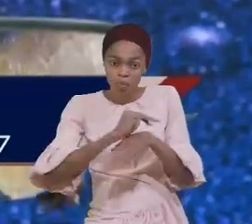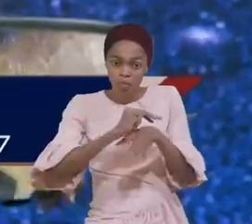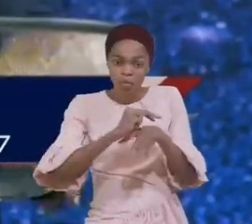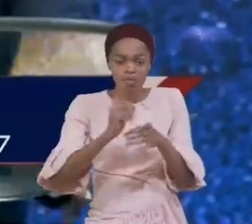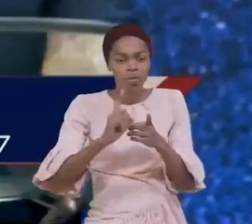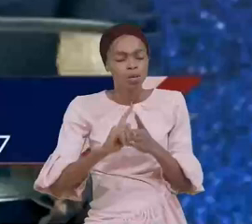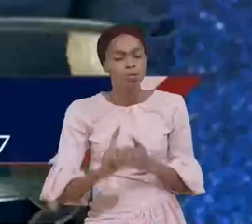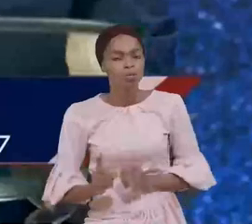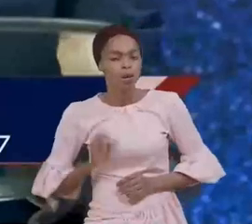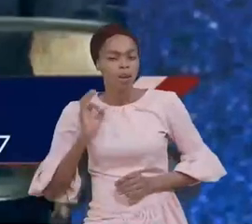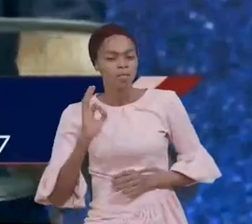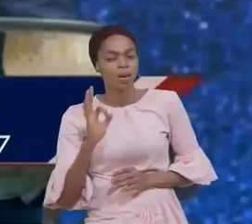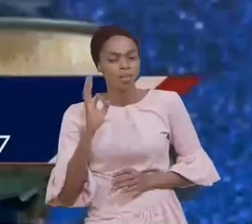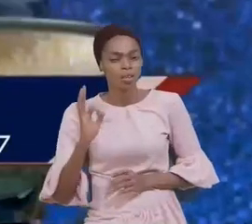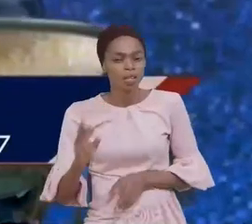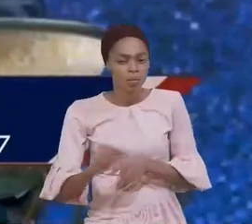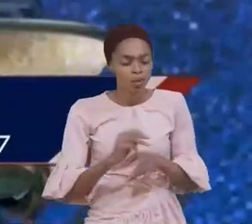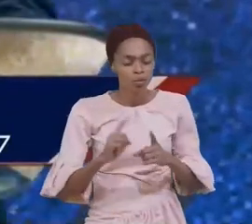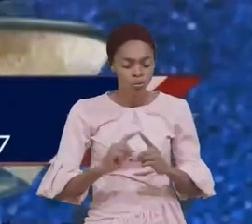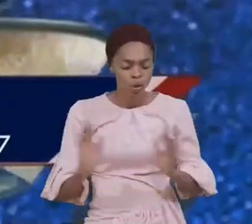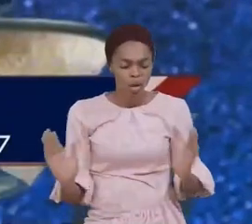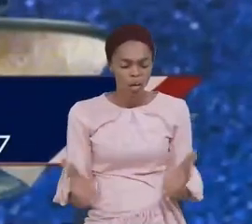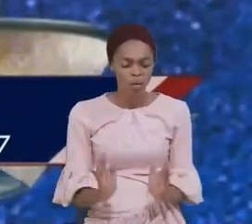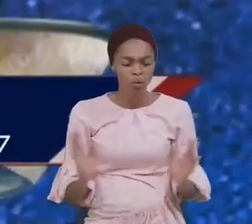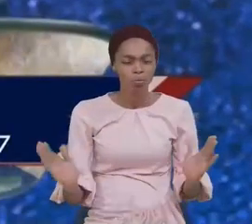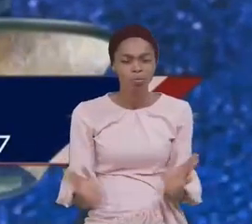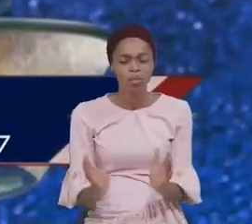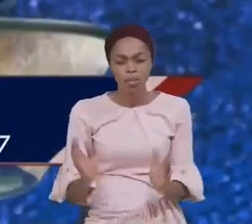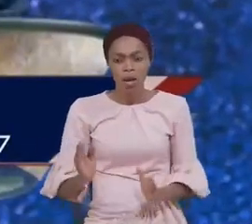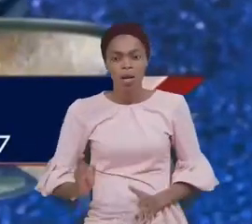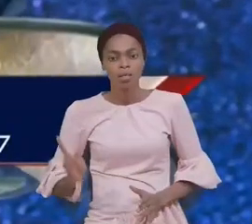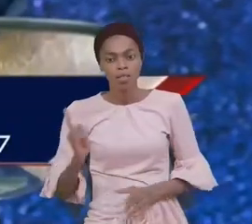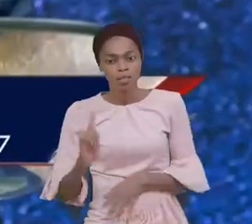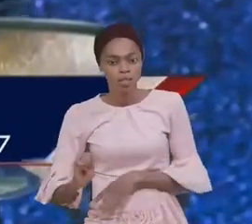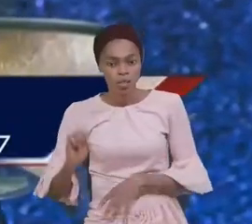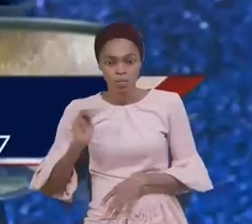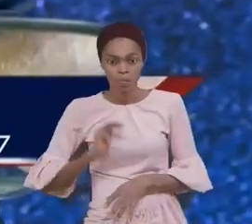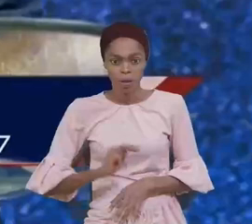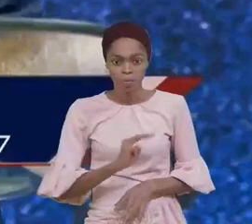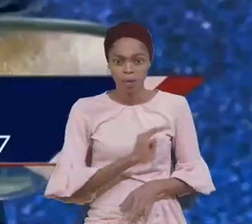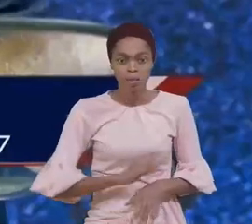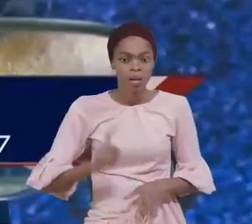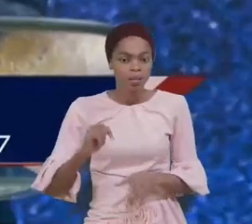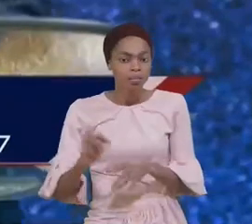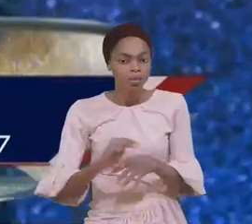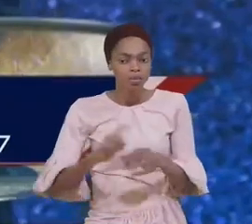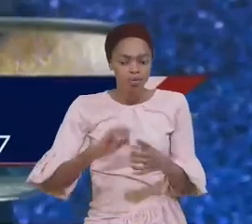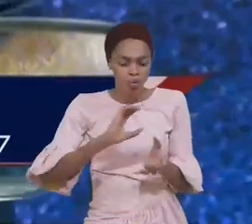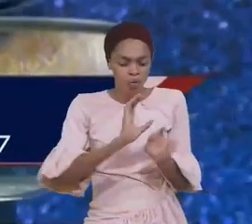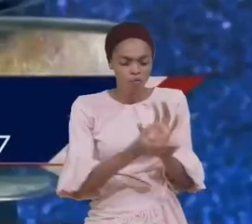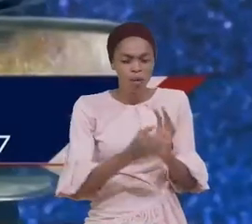pour prêcher, pour évangéliser, pour édifier le corps de Christ, le ministère pour convertir les pécheurs, le ministère